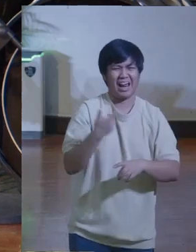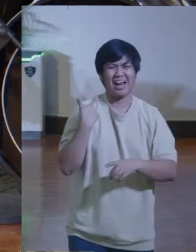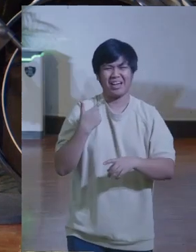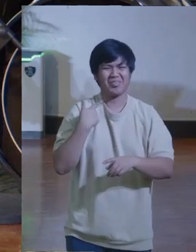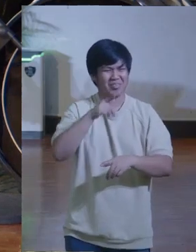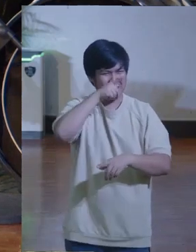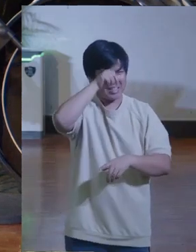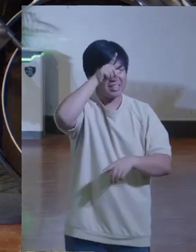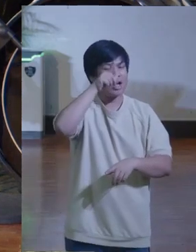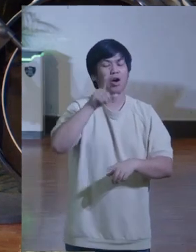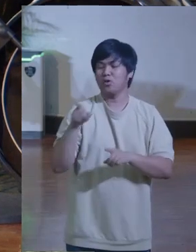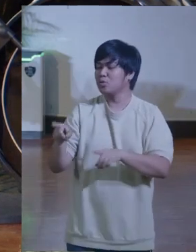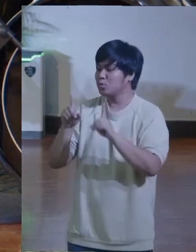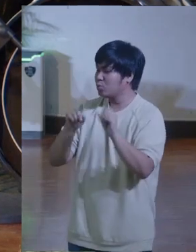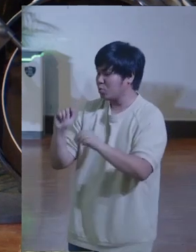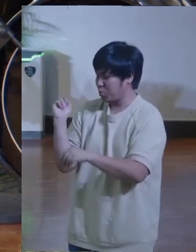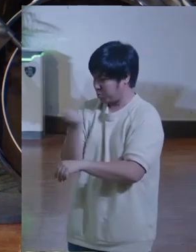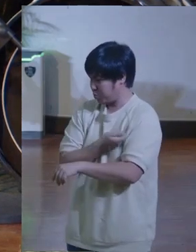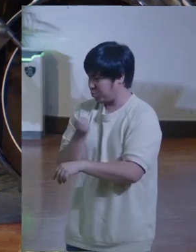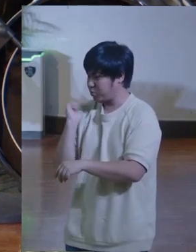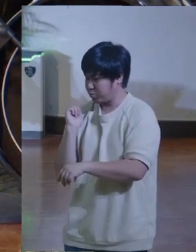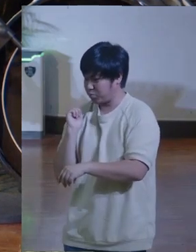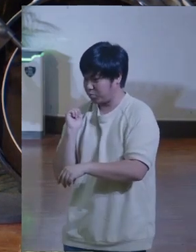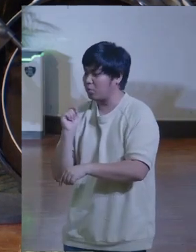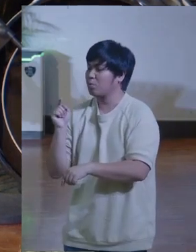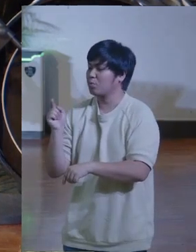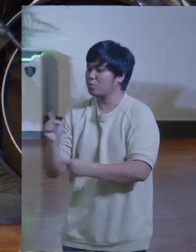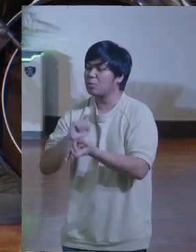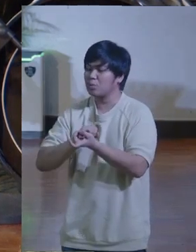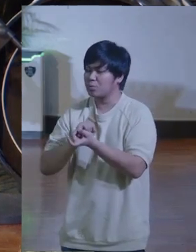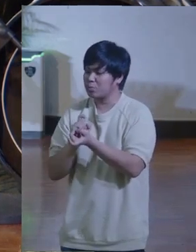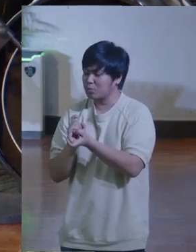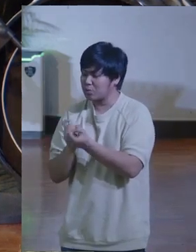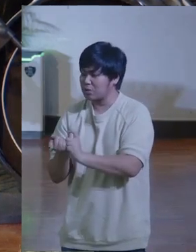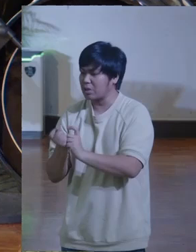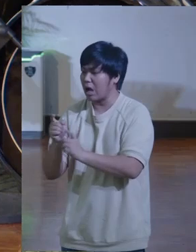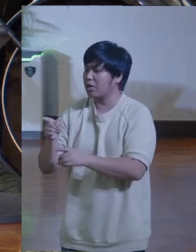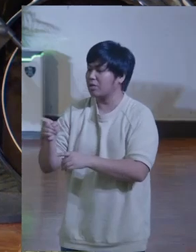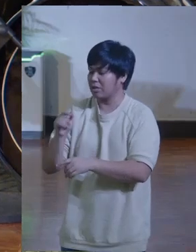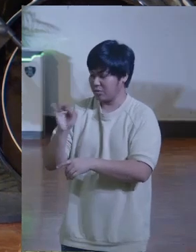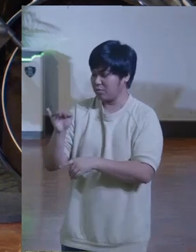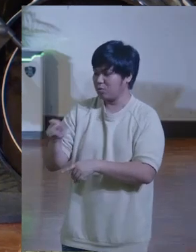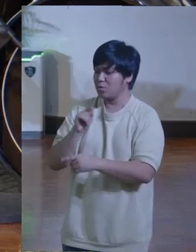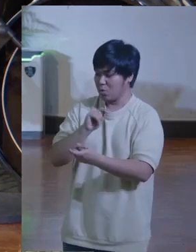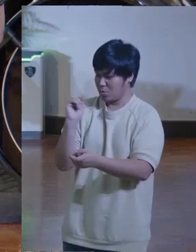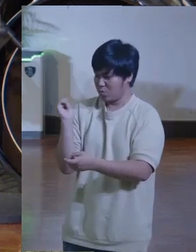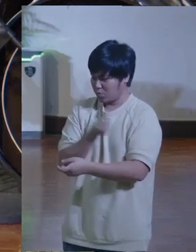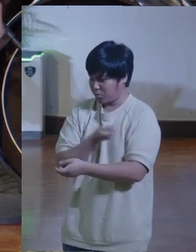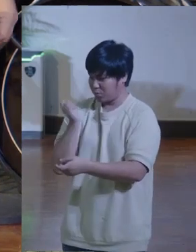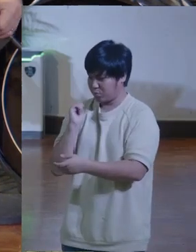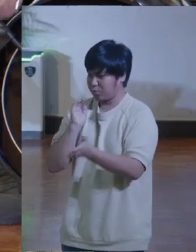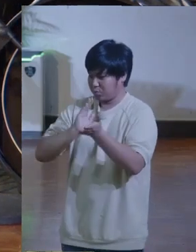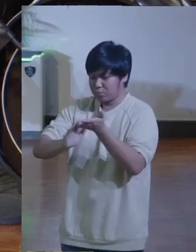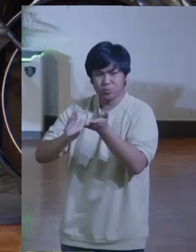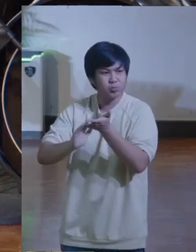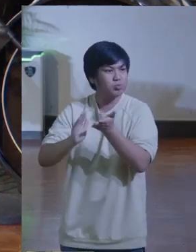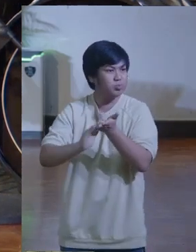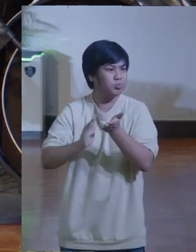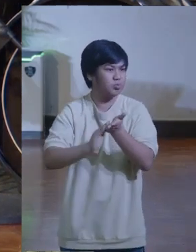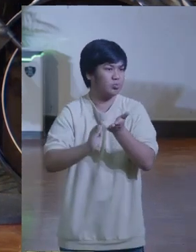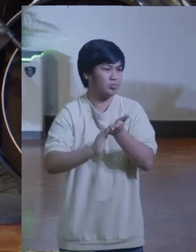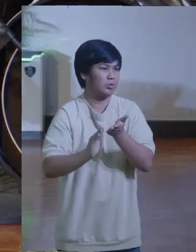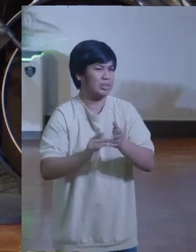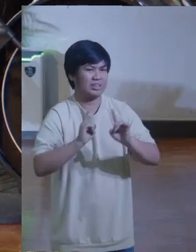do penance. Penitiae ang kanyang translation ng salitang repent,